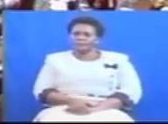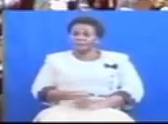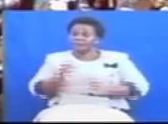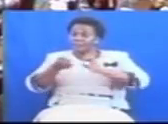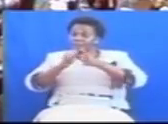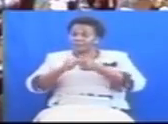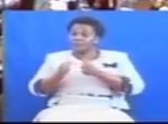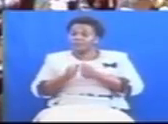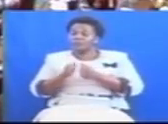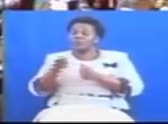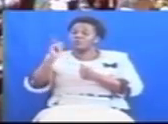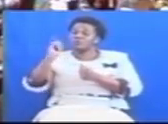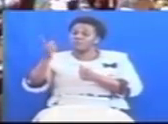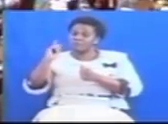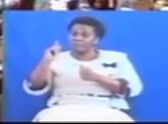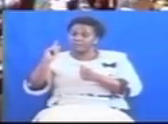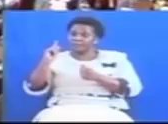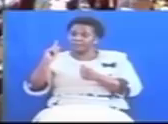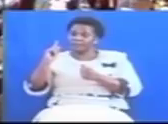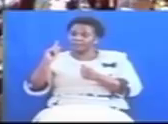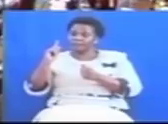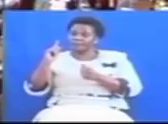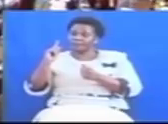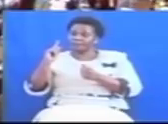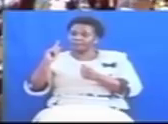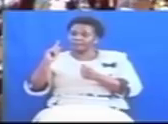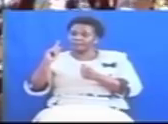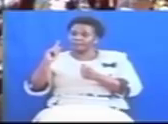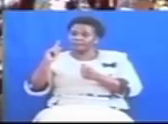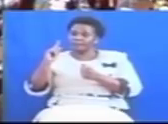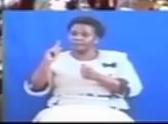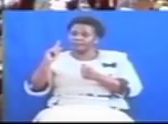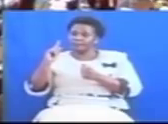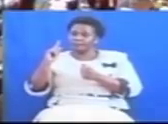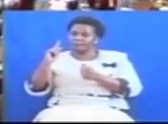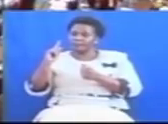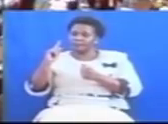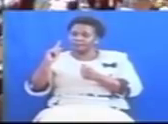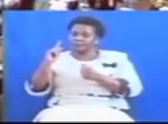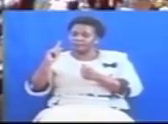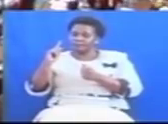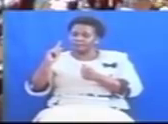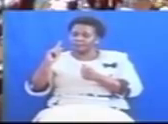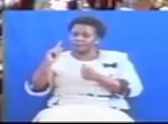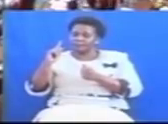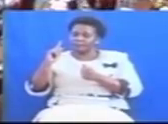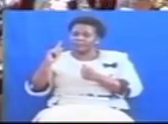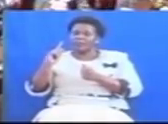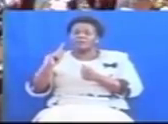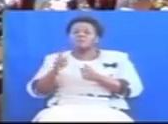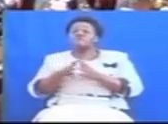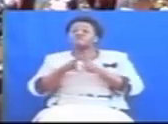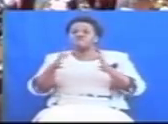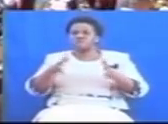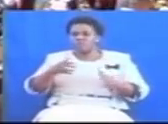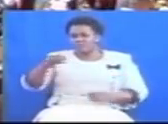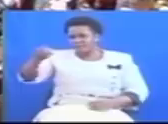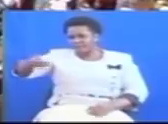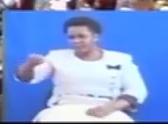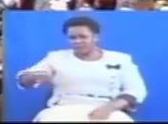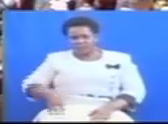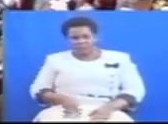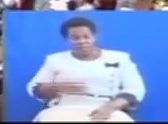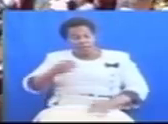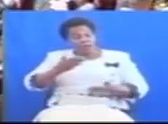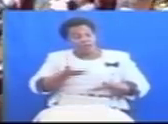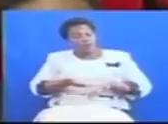umeme limekuwa na kasi na hali ni mbaya katika jimbo la Mbulu vijijini, na mheshimiwa waziri na naibu waziri